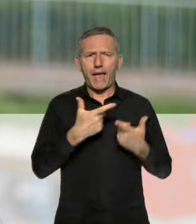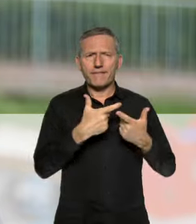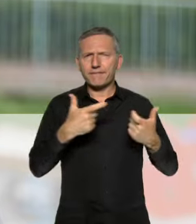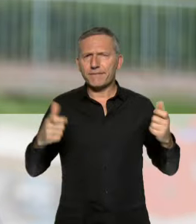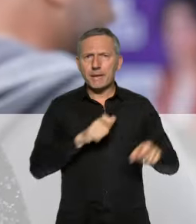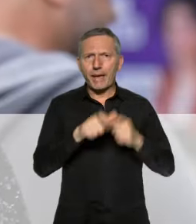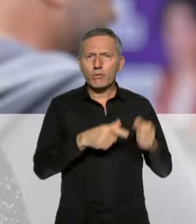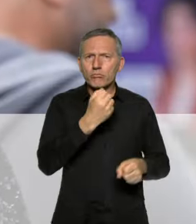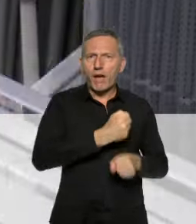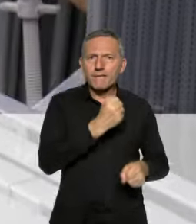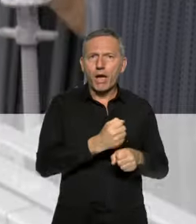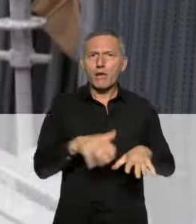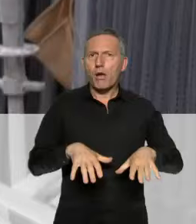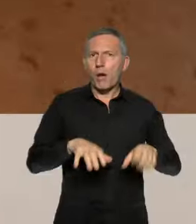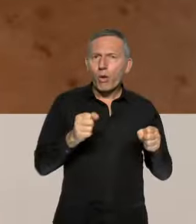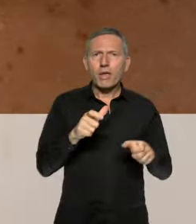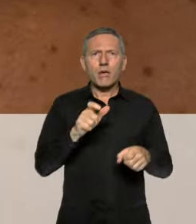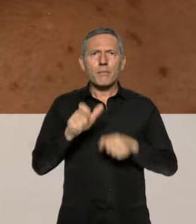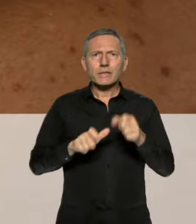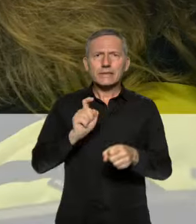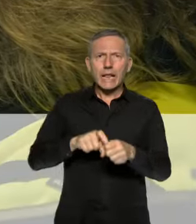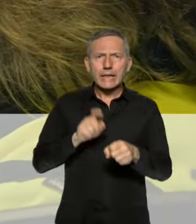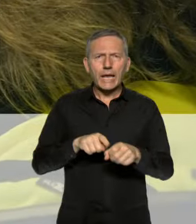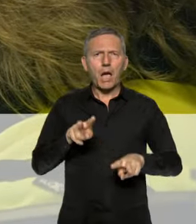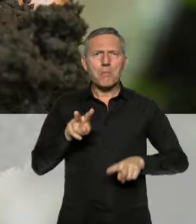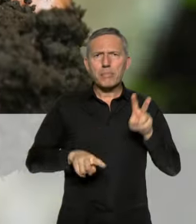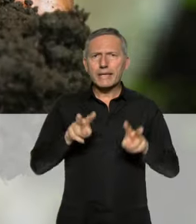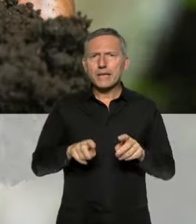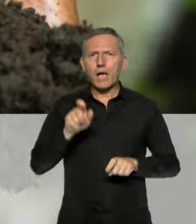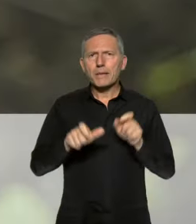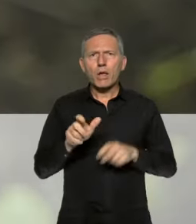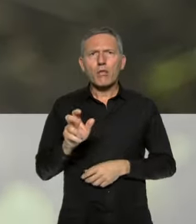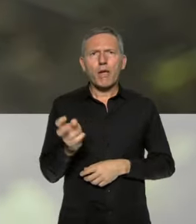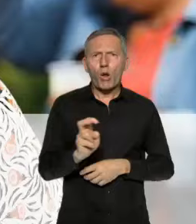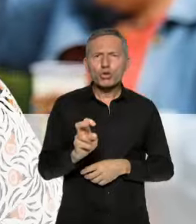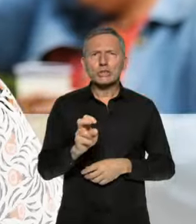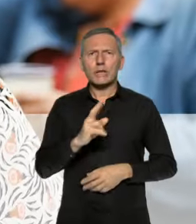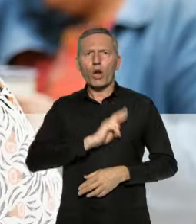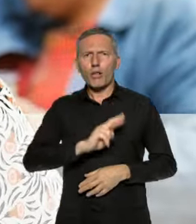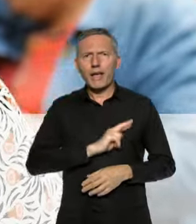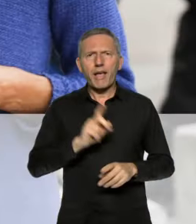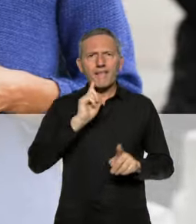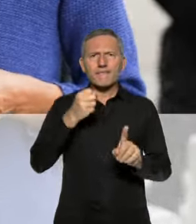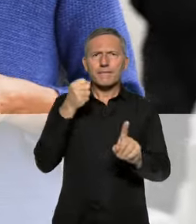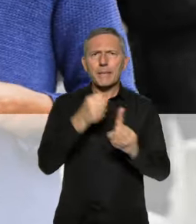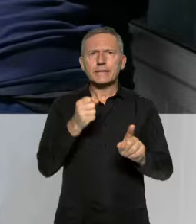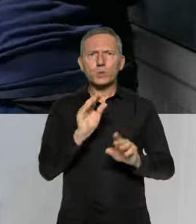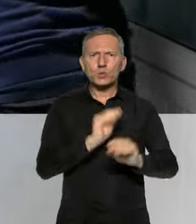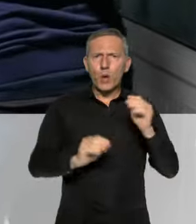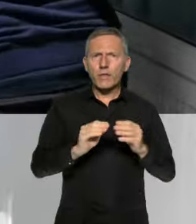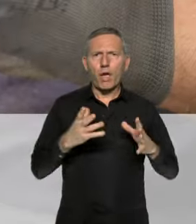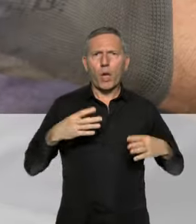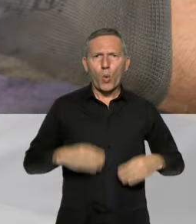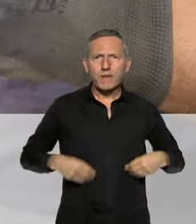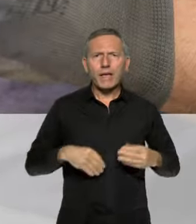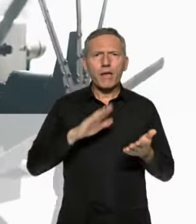Fiers de toutes nos origines. Travailleurs. Employeuses. Syndicalistes. Paysannes. Écolos. Retraités. Féministes.